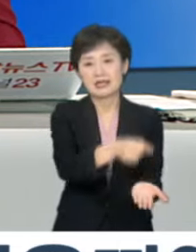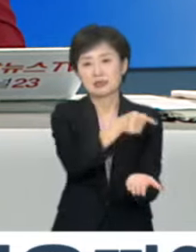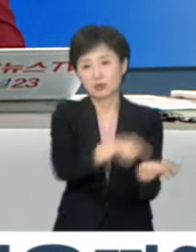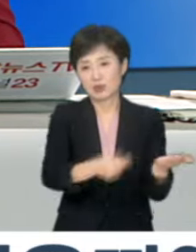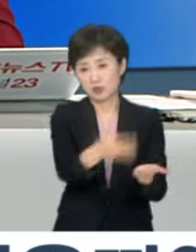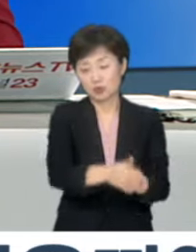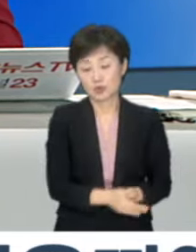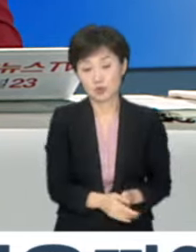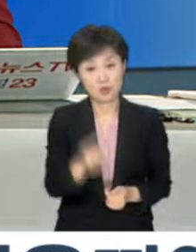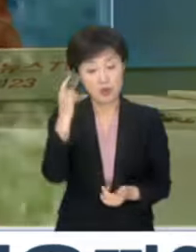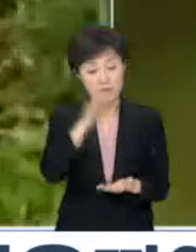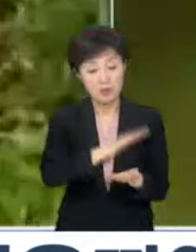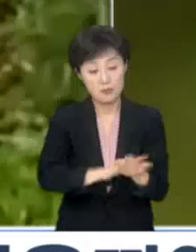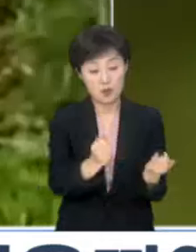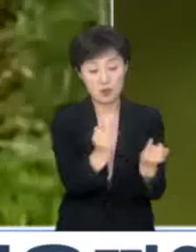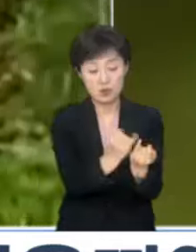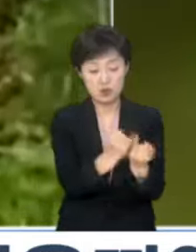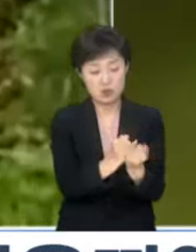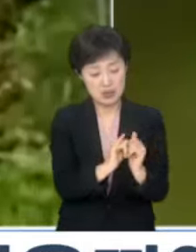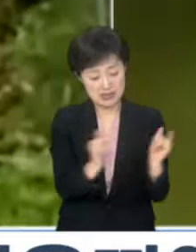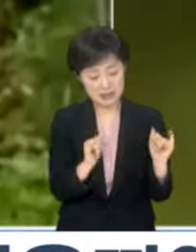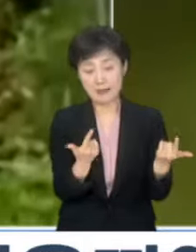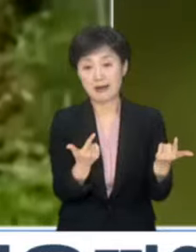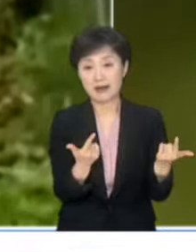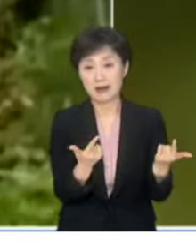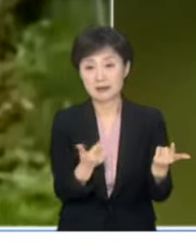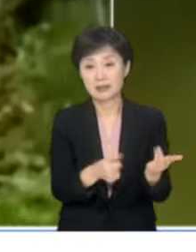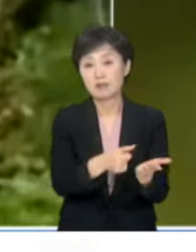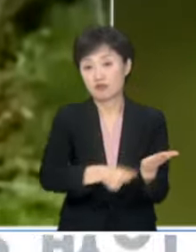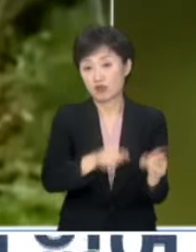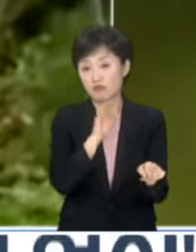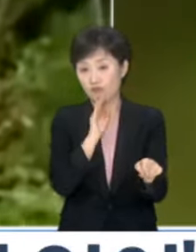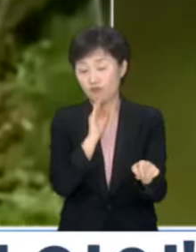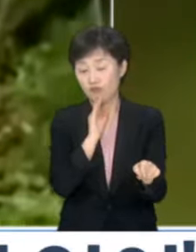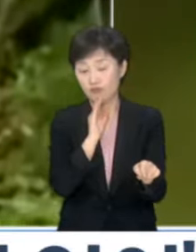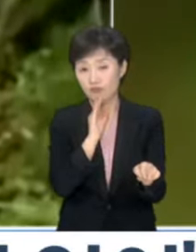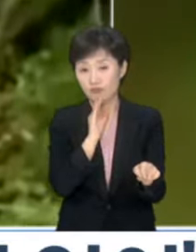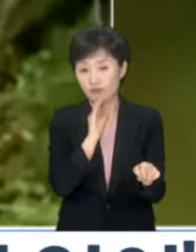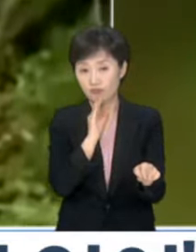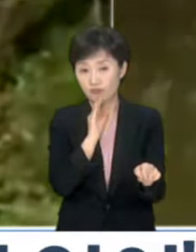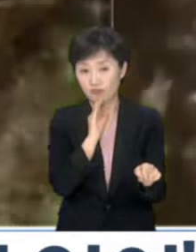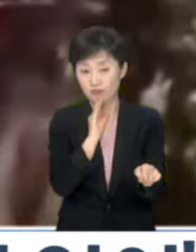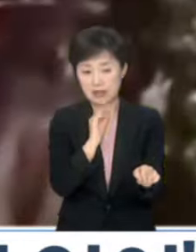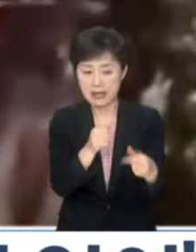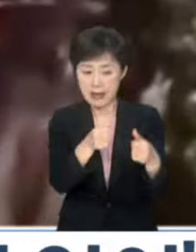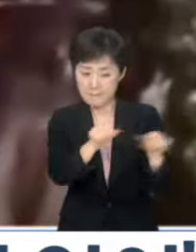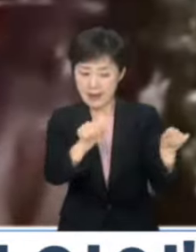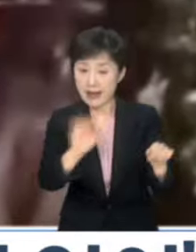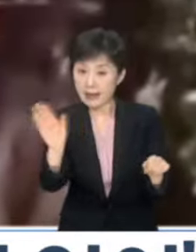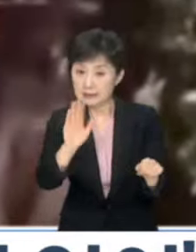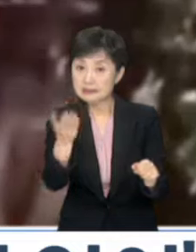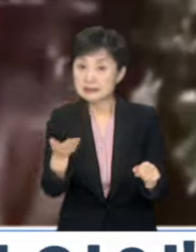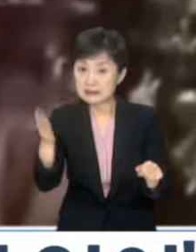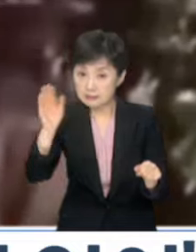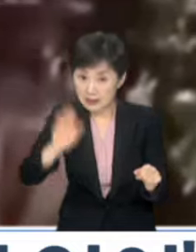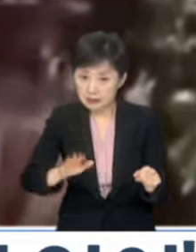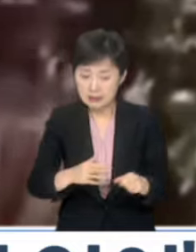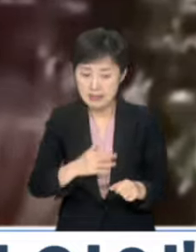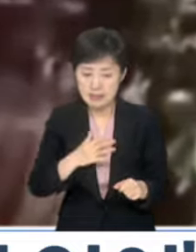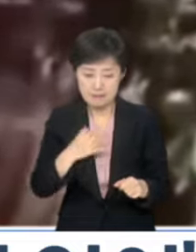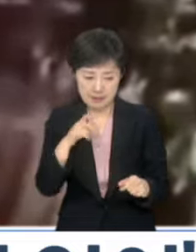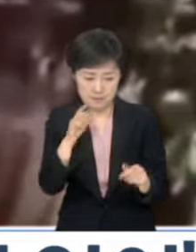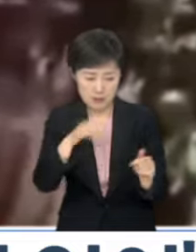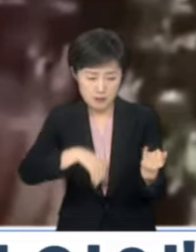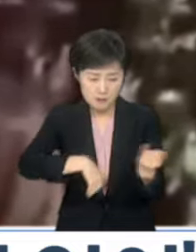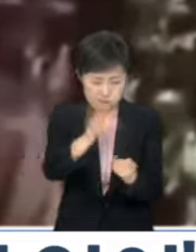소녀상 자체가 어떤 뭐 사람은 아니기 때문에 재물로 보고 근데 해당 이 재물을 자체를 뭐 손상을 시키거나 이러지 않더라도 심리적인 네. 부분에 대한